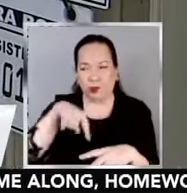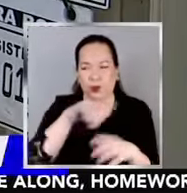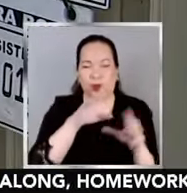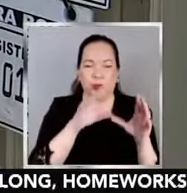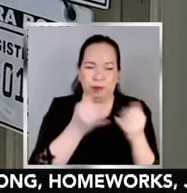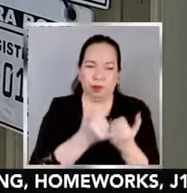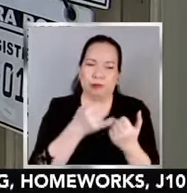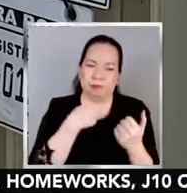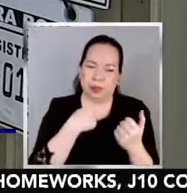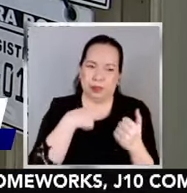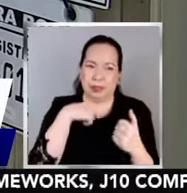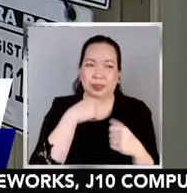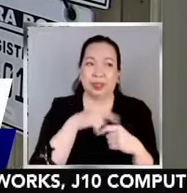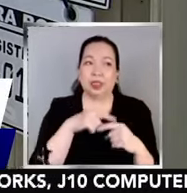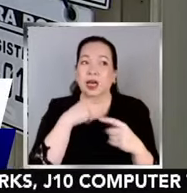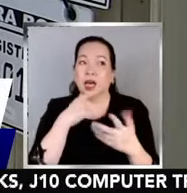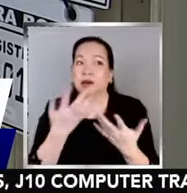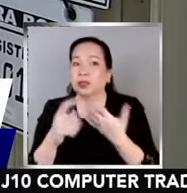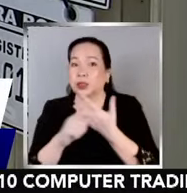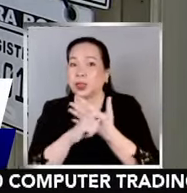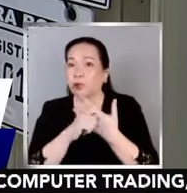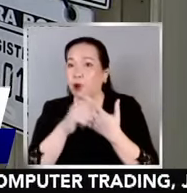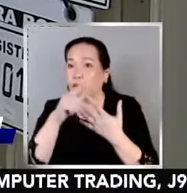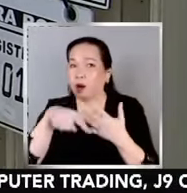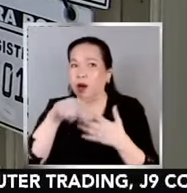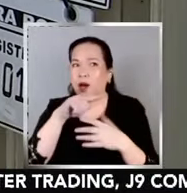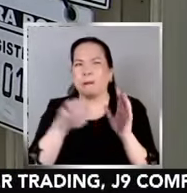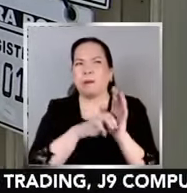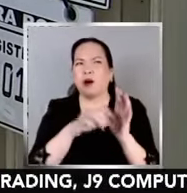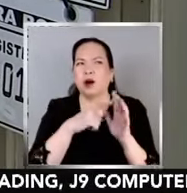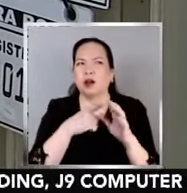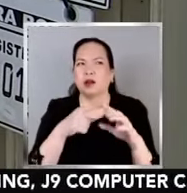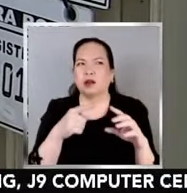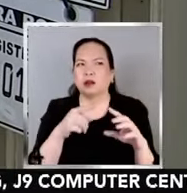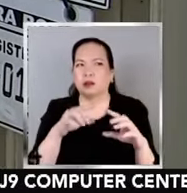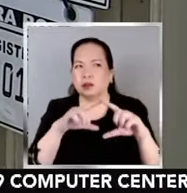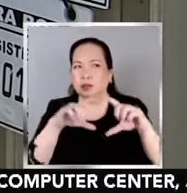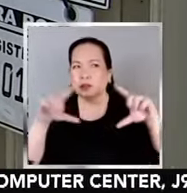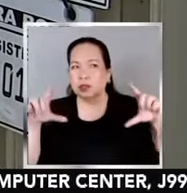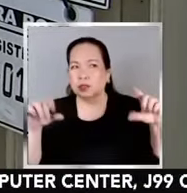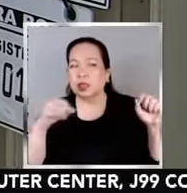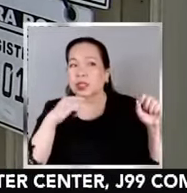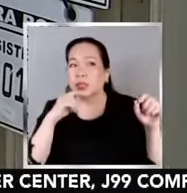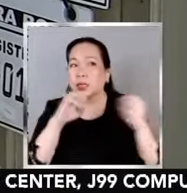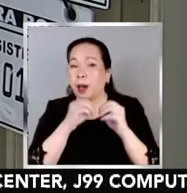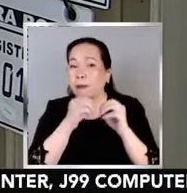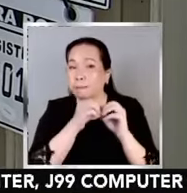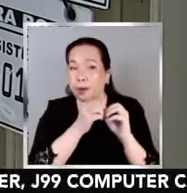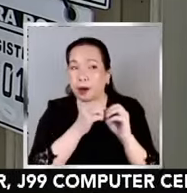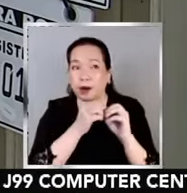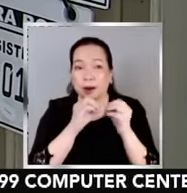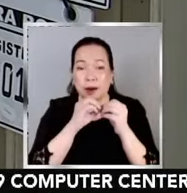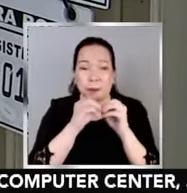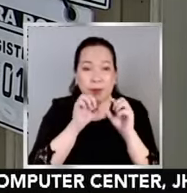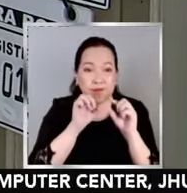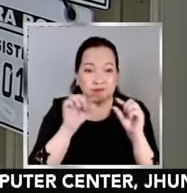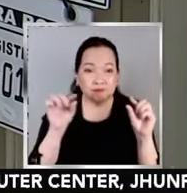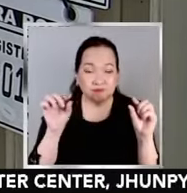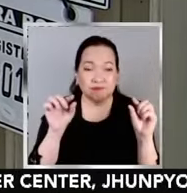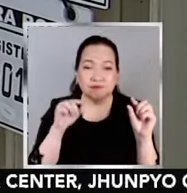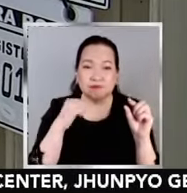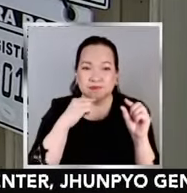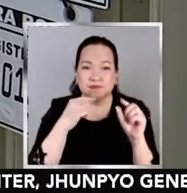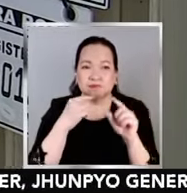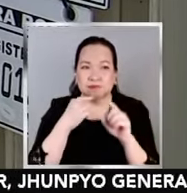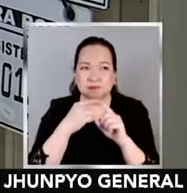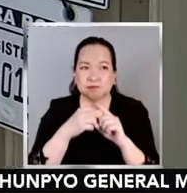na katulad nito, halimbawa sa motorsiklo, no, ang nakalagay sa halip na plate number, ang nakalagay dito ay yung MV file